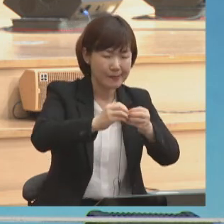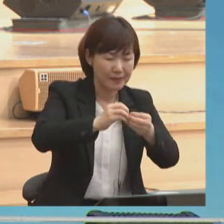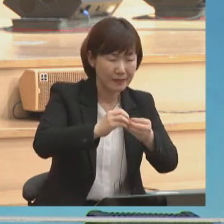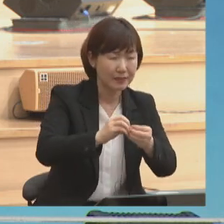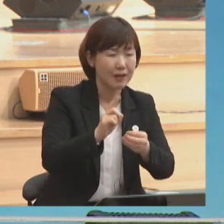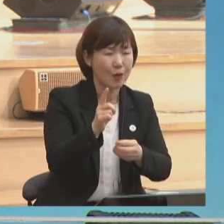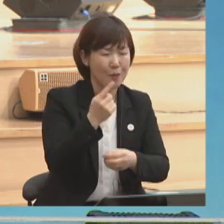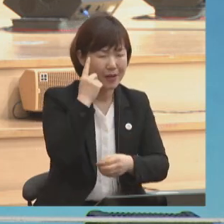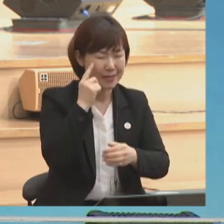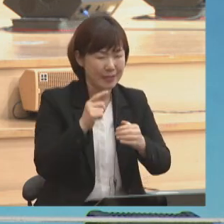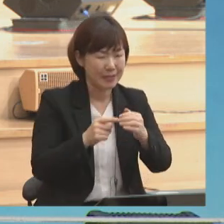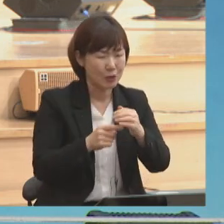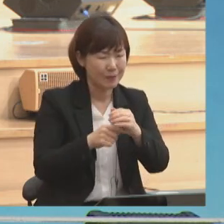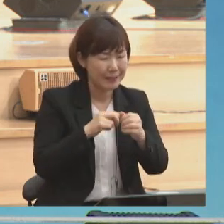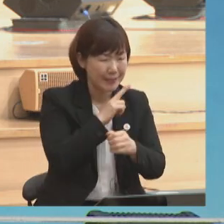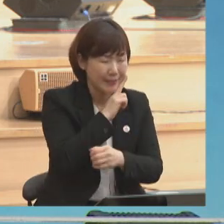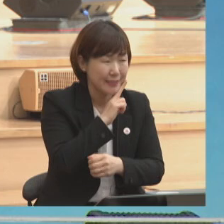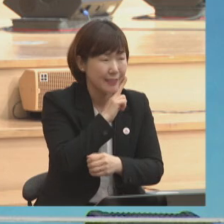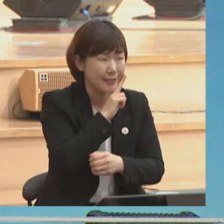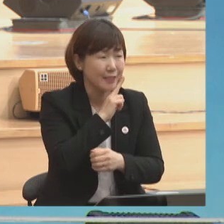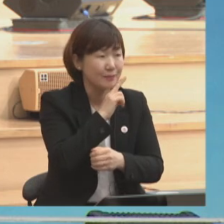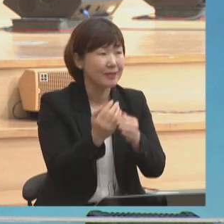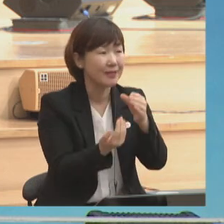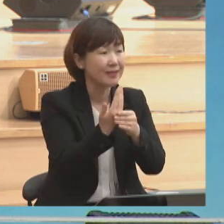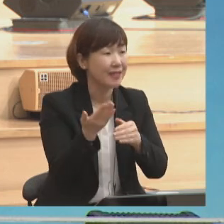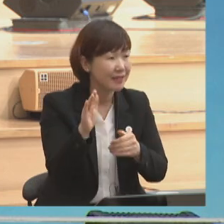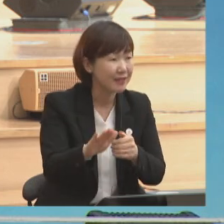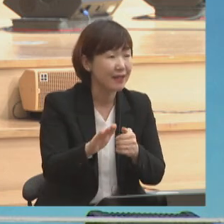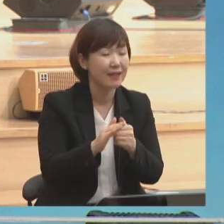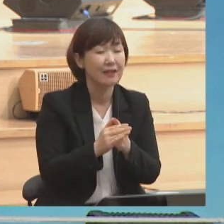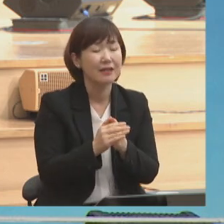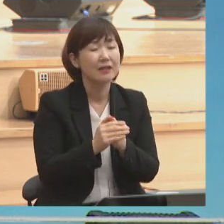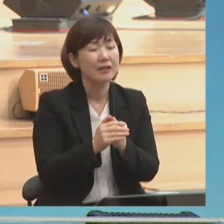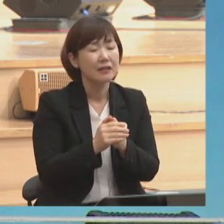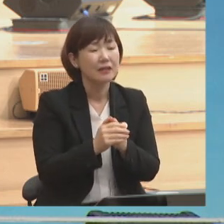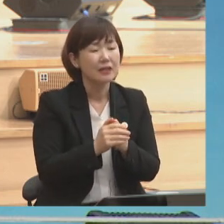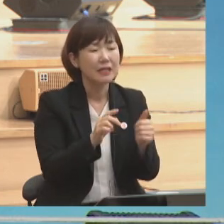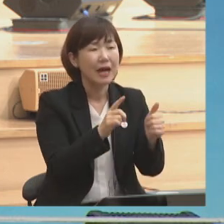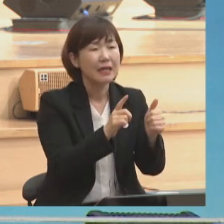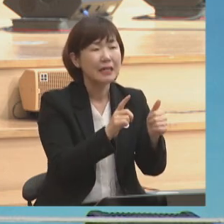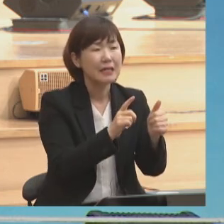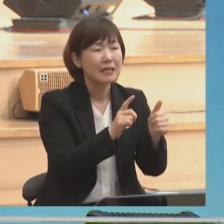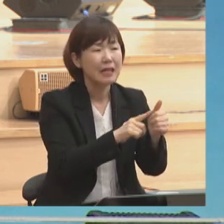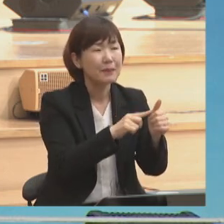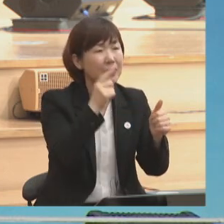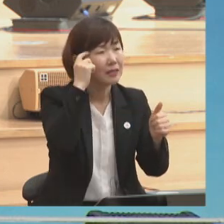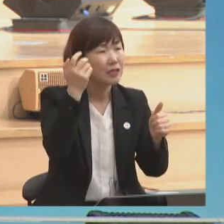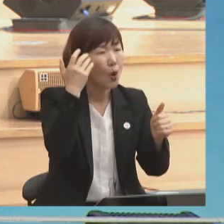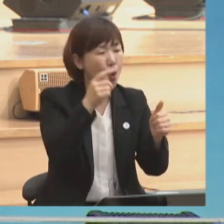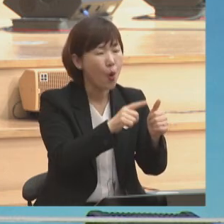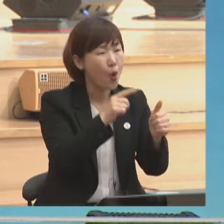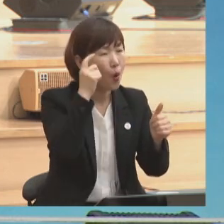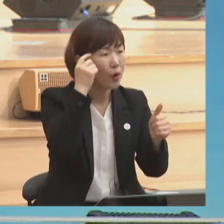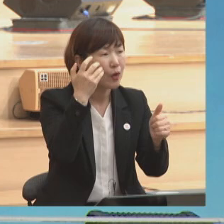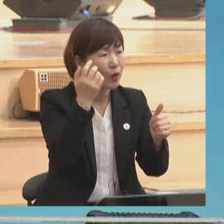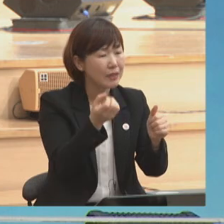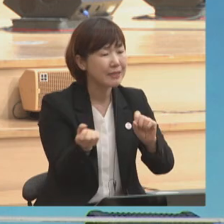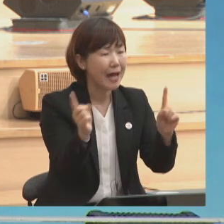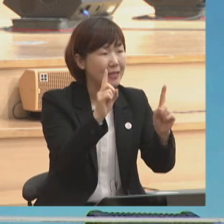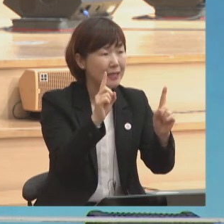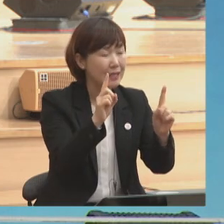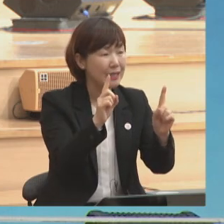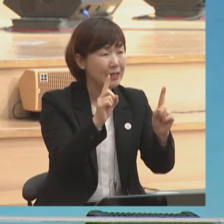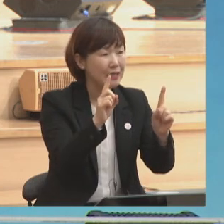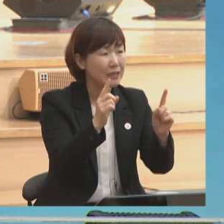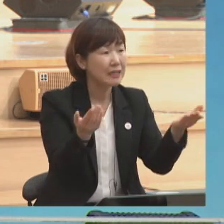같고. 그러나 여러분, 영혼을 살리는 일만큼은 의도가 없는